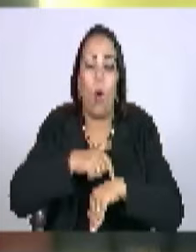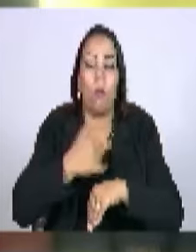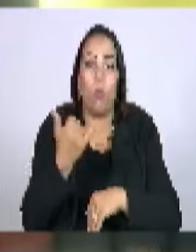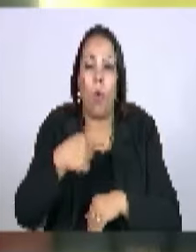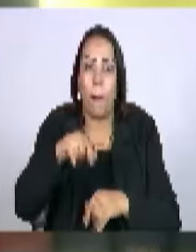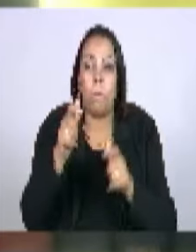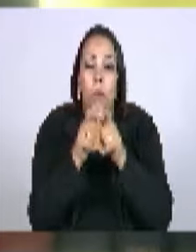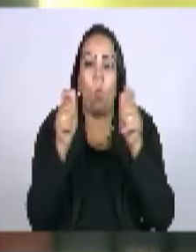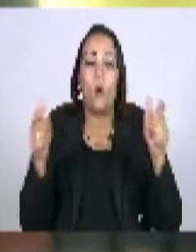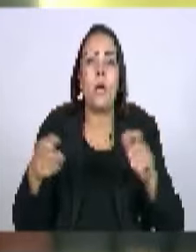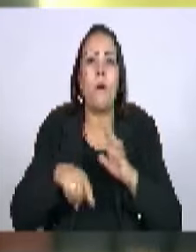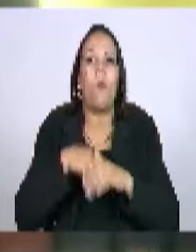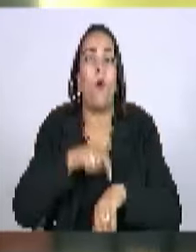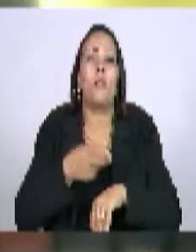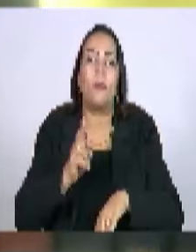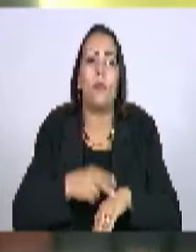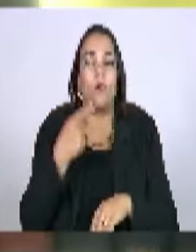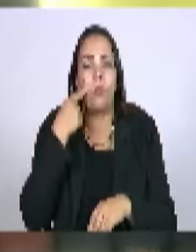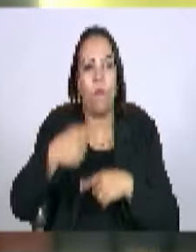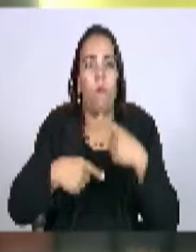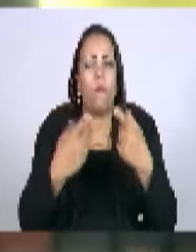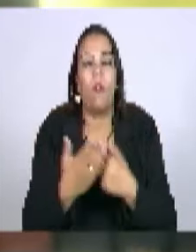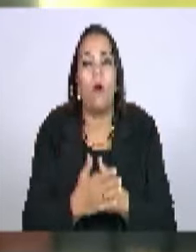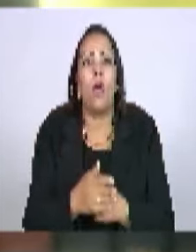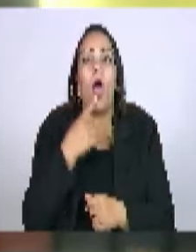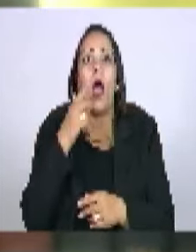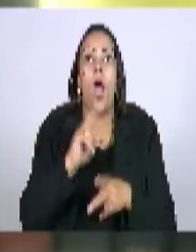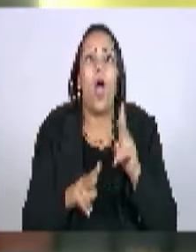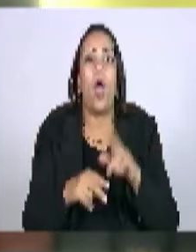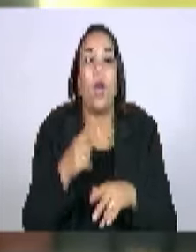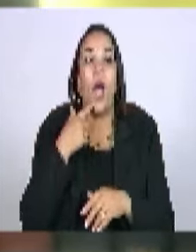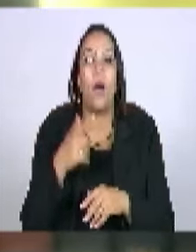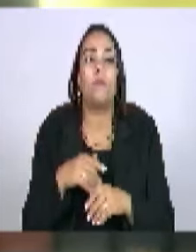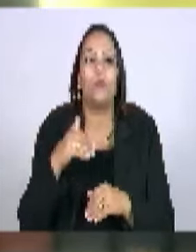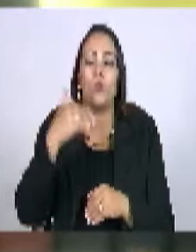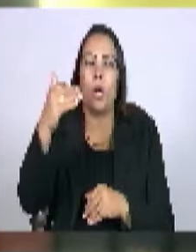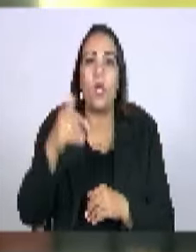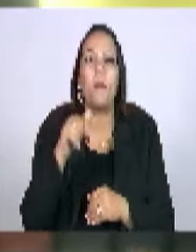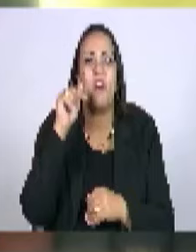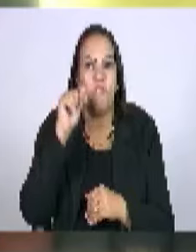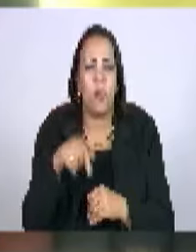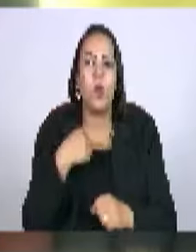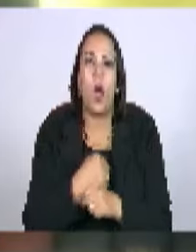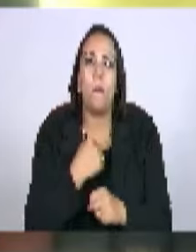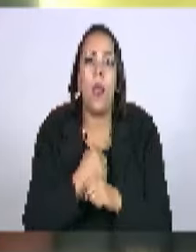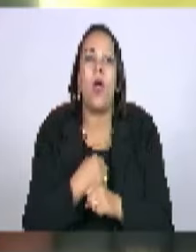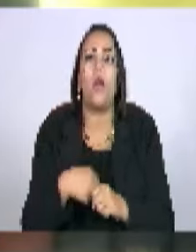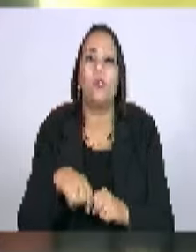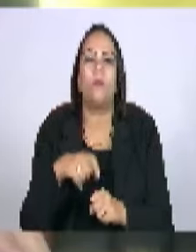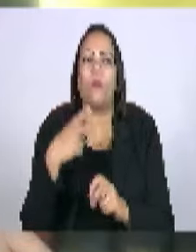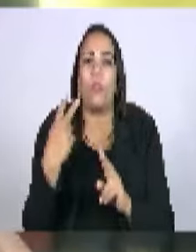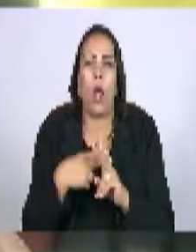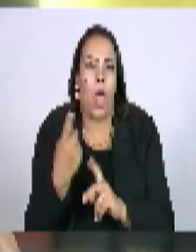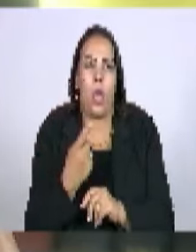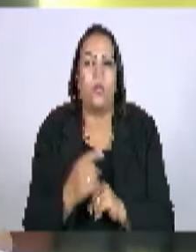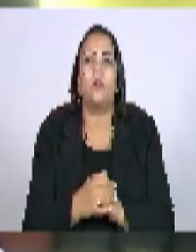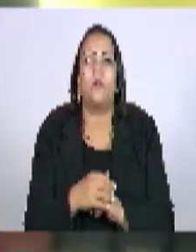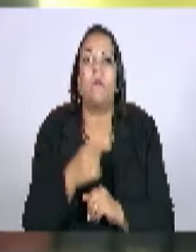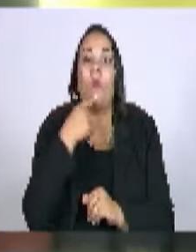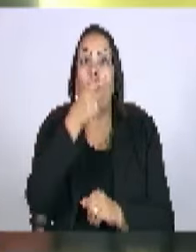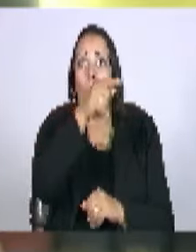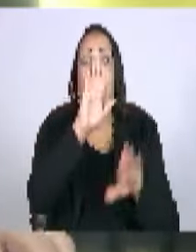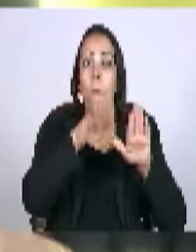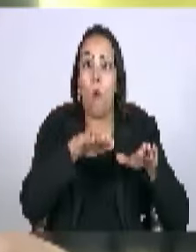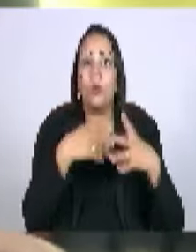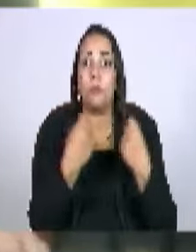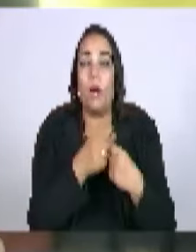بيتوسع في مرحله ثانيه يعني حاجه متقدمه في العمل الاهلي طبعا انا كنت هناك